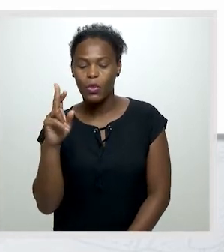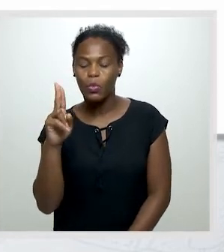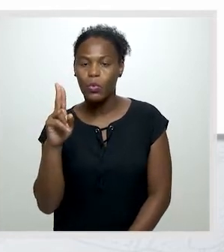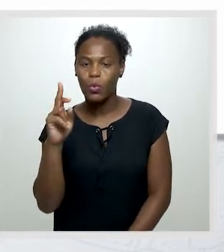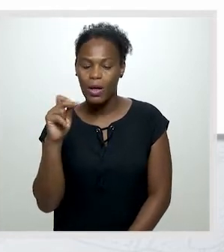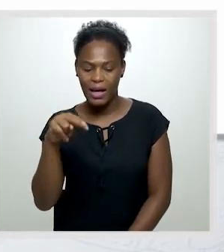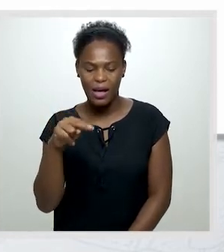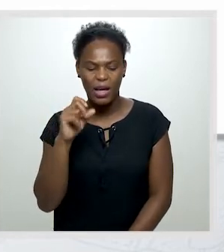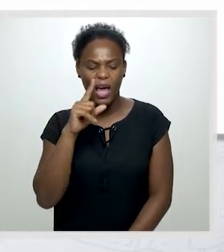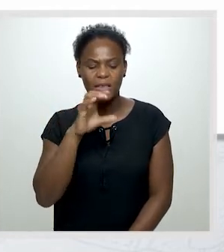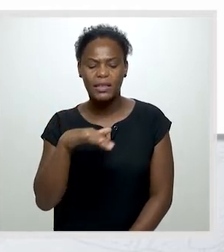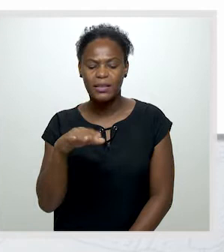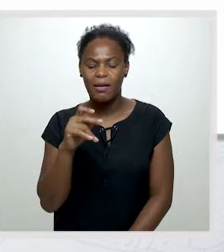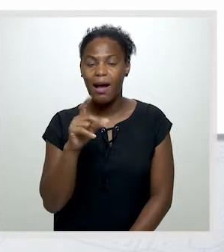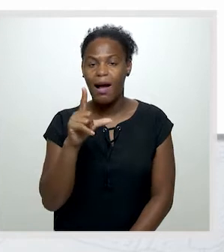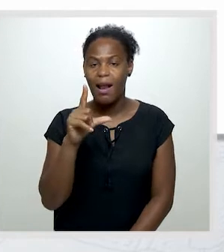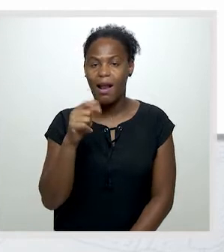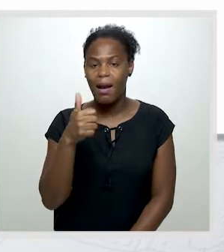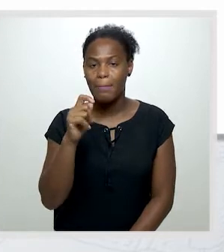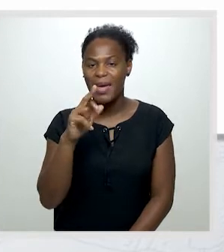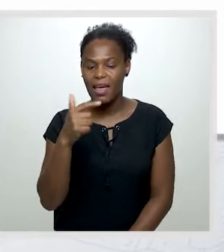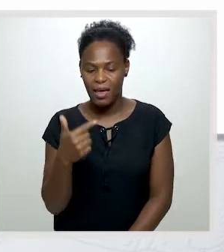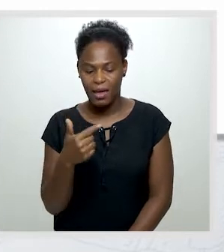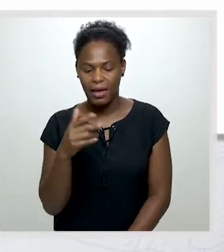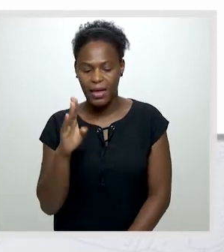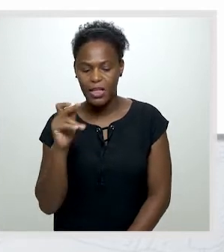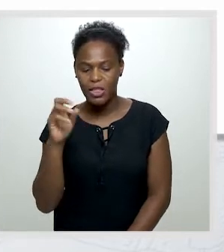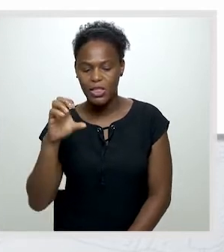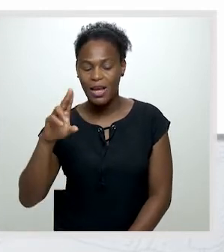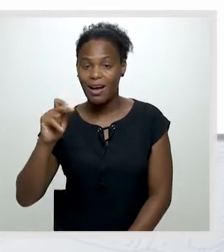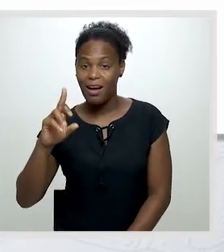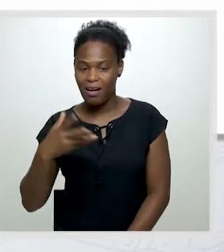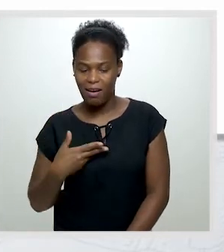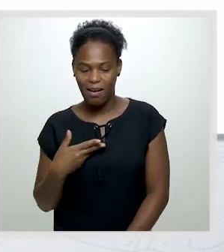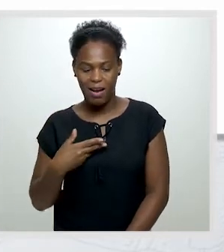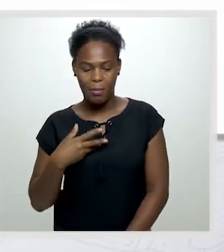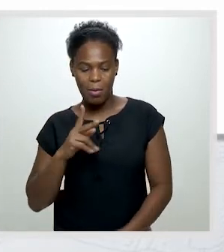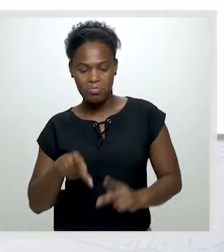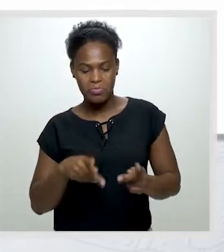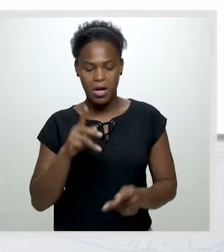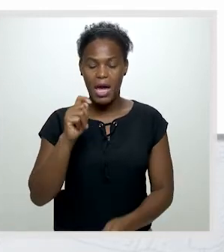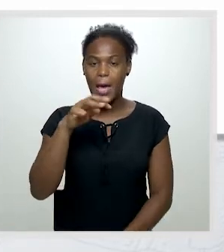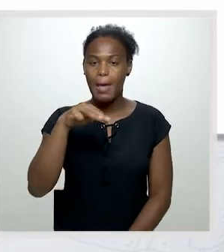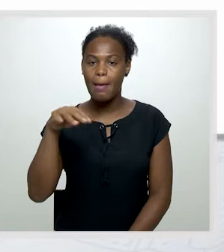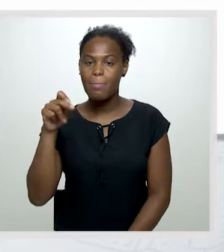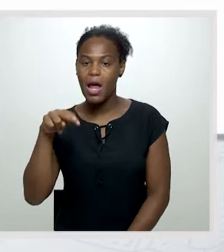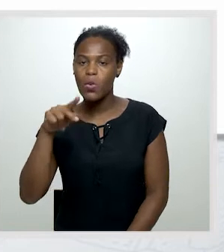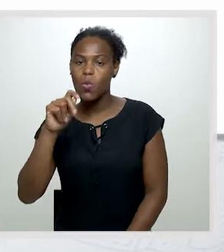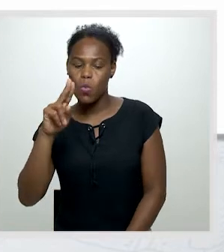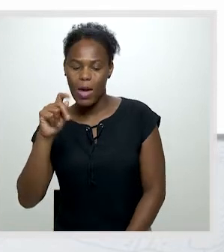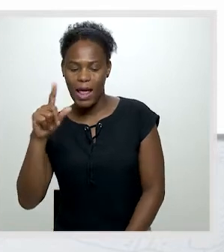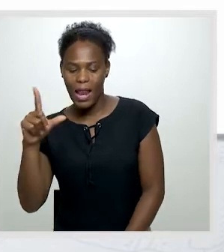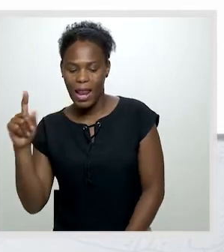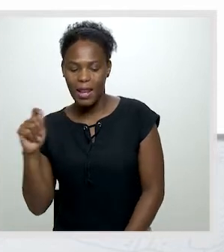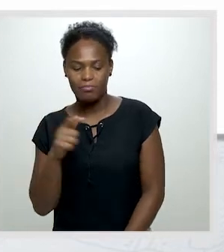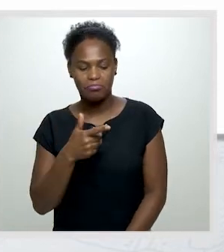Scientifique. Albert Jacquard. Mannequin. Emmanuel Béard.